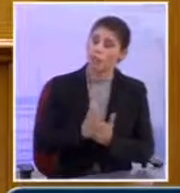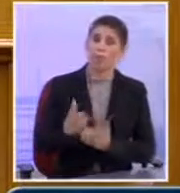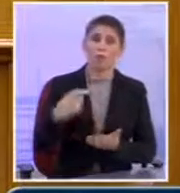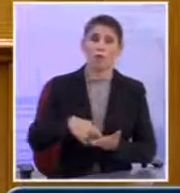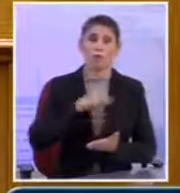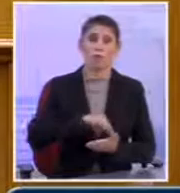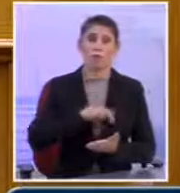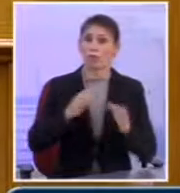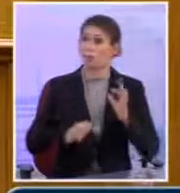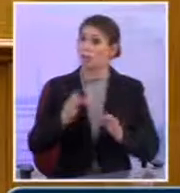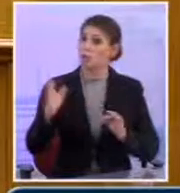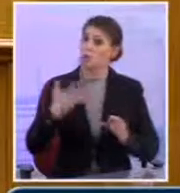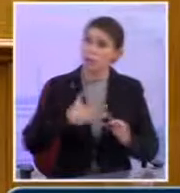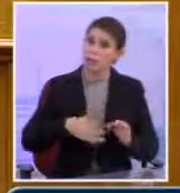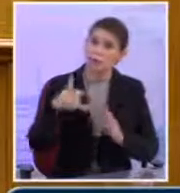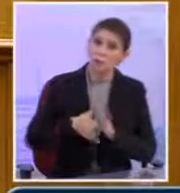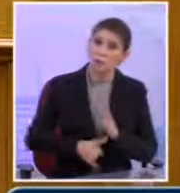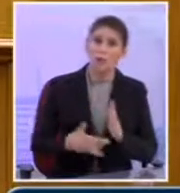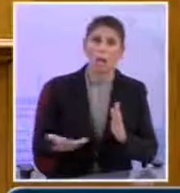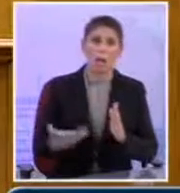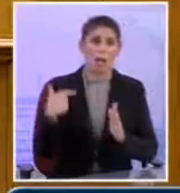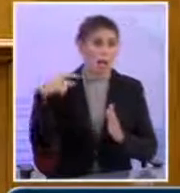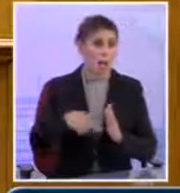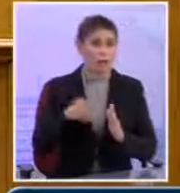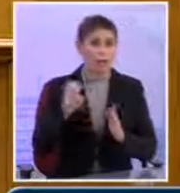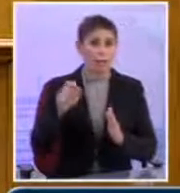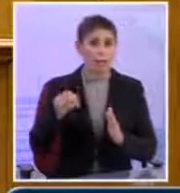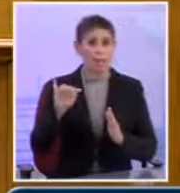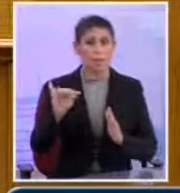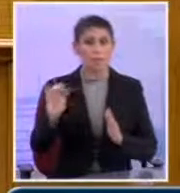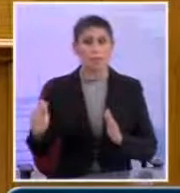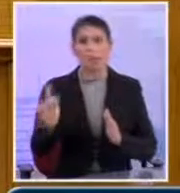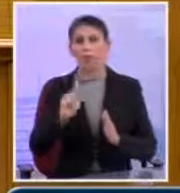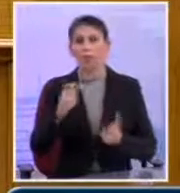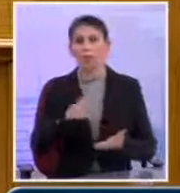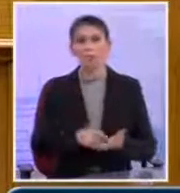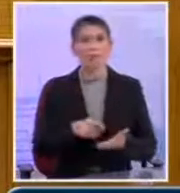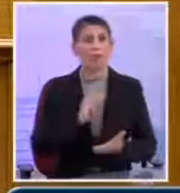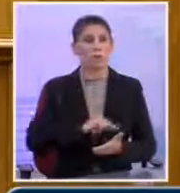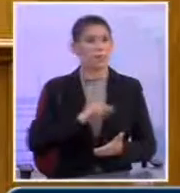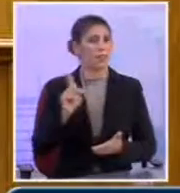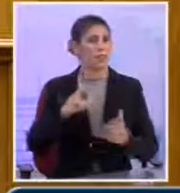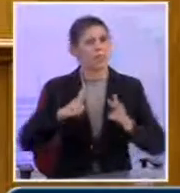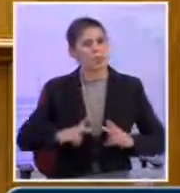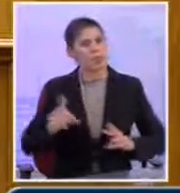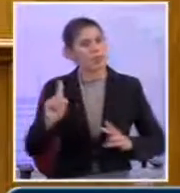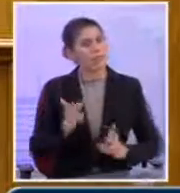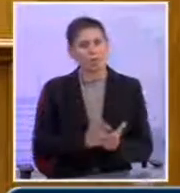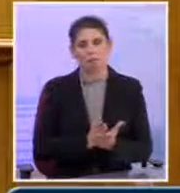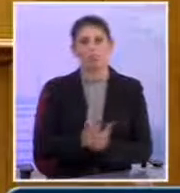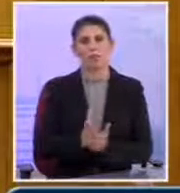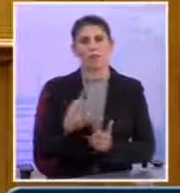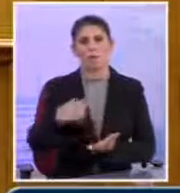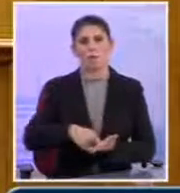περιουσίας. Να το συντήσουμε, αν θέλετε, της ουσίας. Αυτός λοιπόν ο ΕΦΗ δεν είναι φόρος περιουσίας. Δεν είναι ικανοποιητικός, δεν είναι δίκαιος φόρος